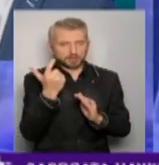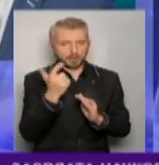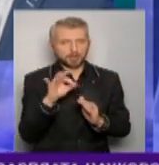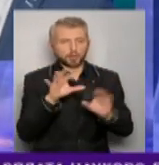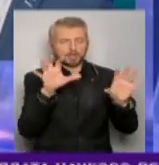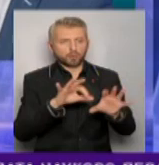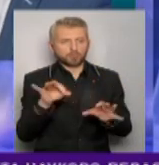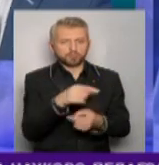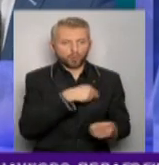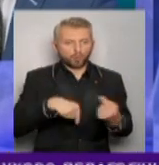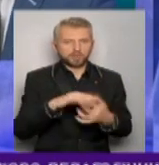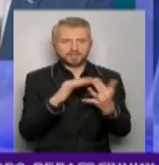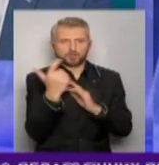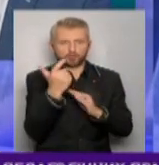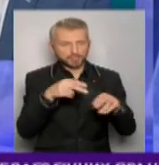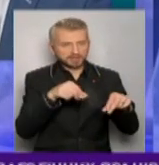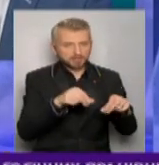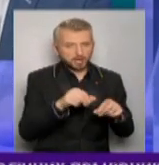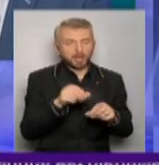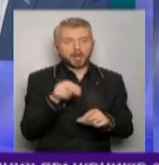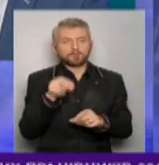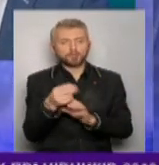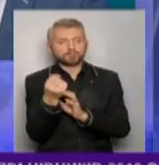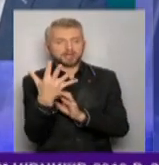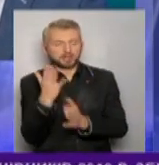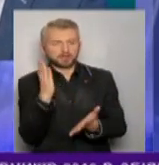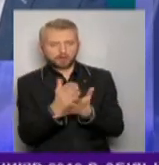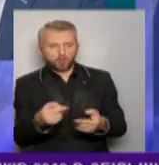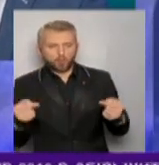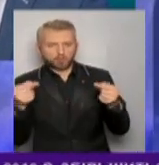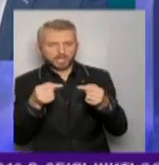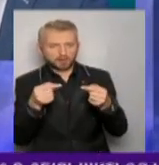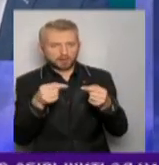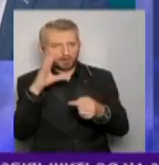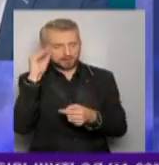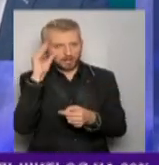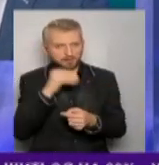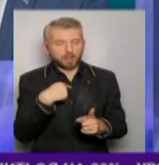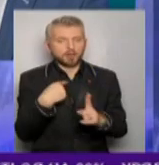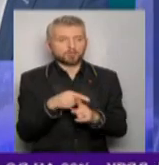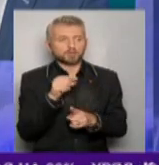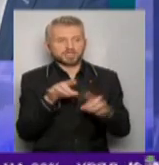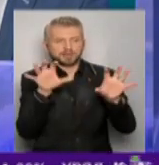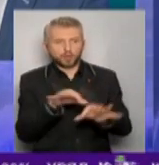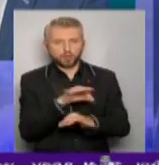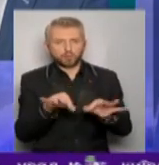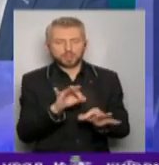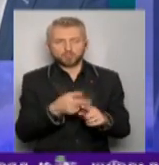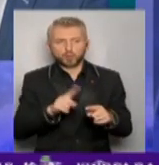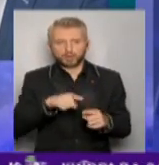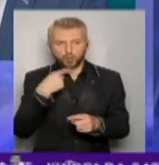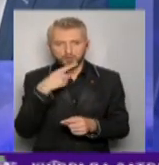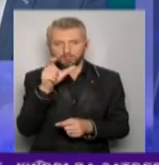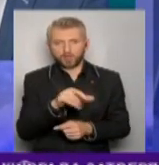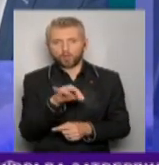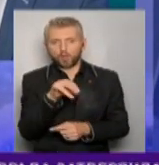закон про обіг сільськогосподарських земель, а в 15 пункті є конкретна дата. І плюс ті законопроекти, про які от говорив пан